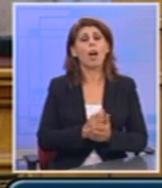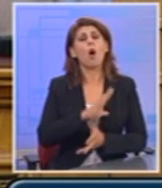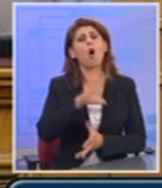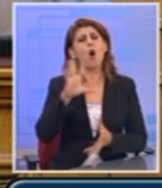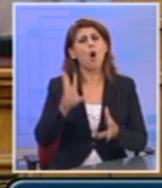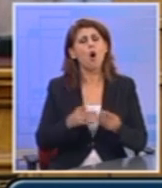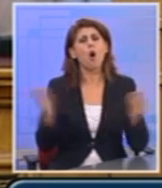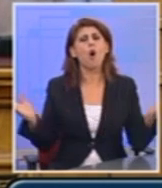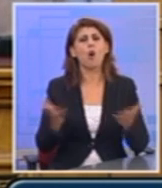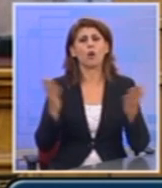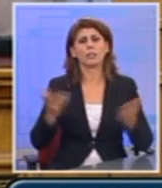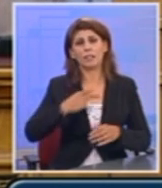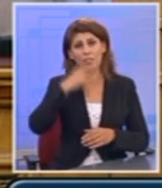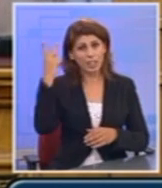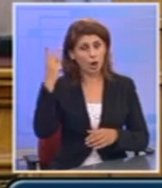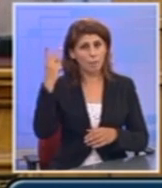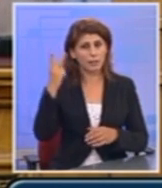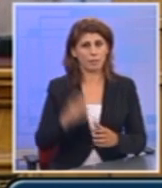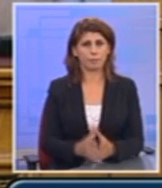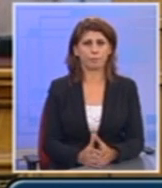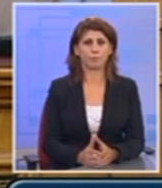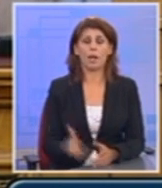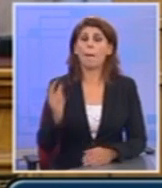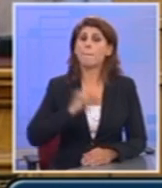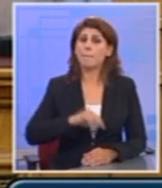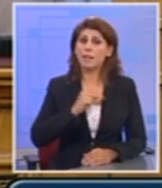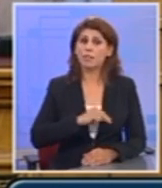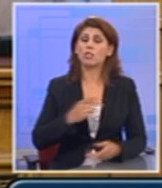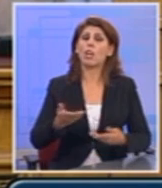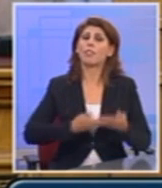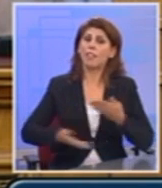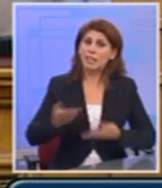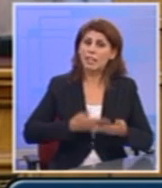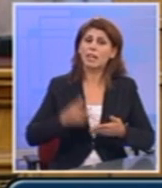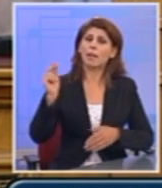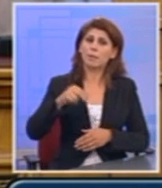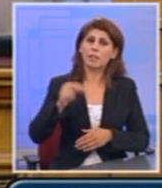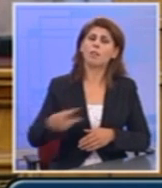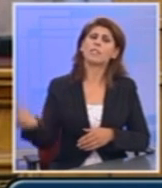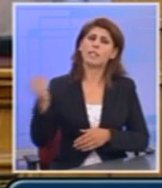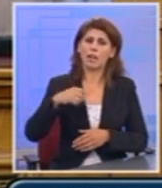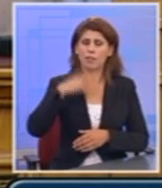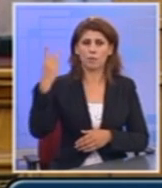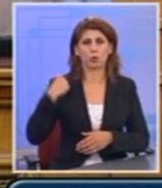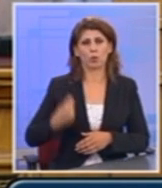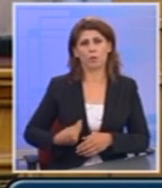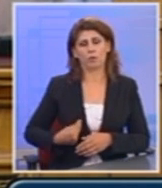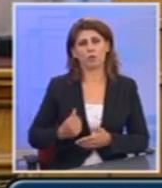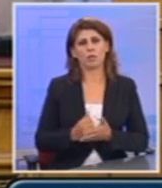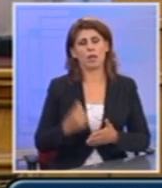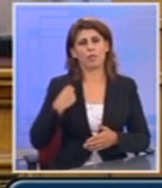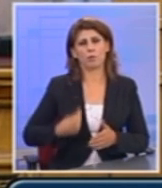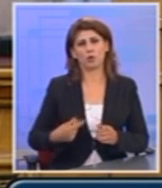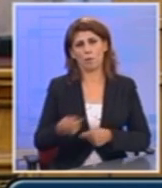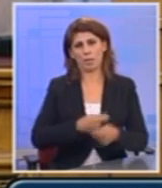άλλης φύσεως δικαιώματα περιουσιακά διαχείρισης εκμετάλλευσης και άλλα του δημοσίου και των δημοσίων